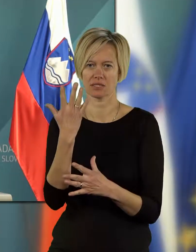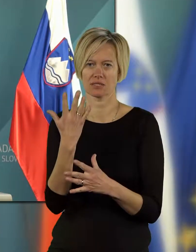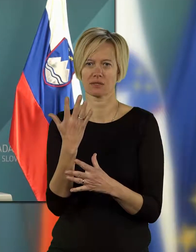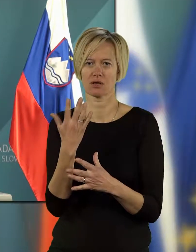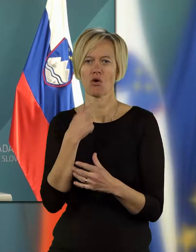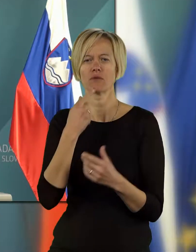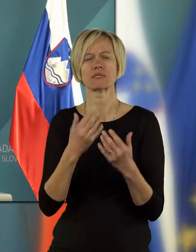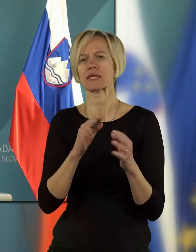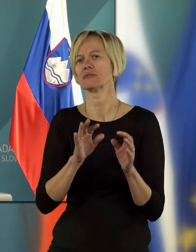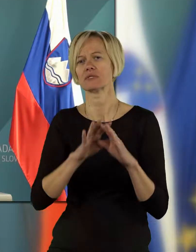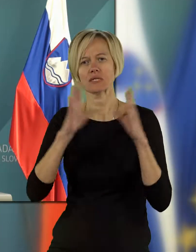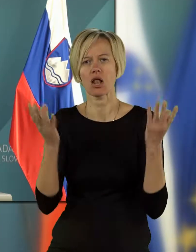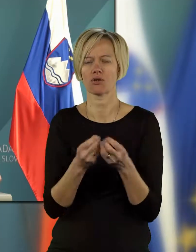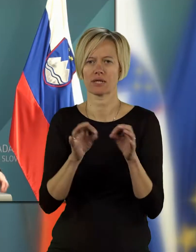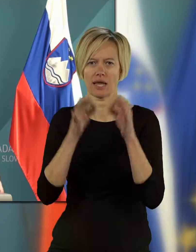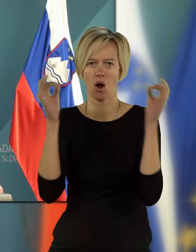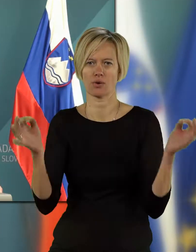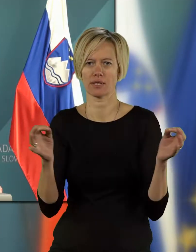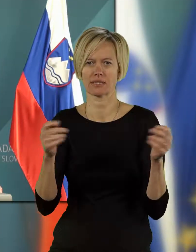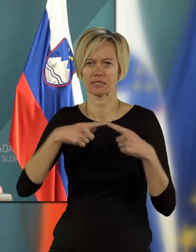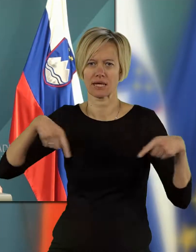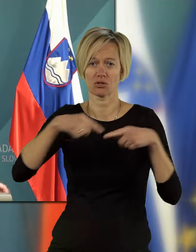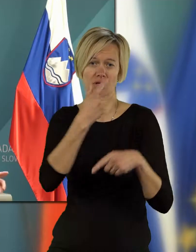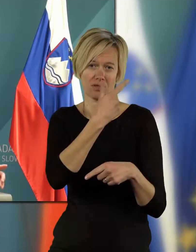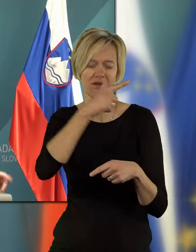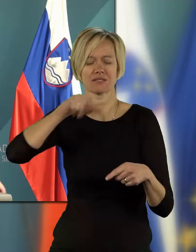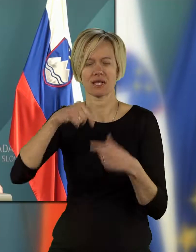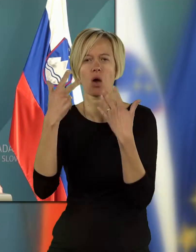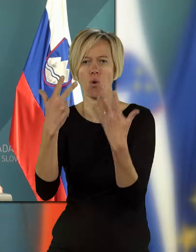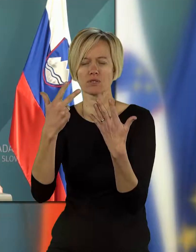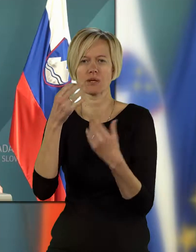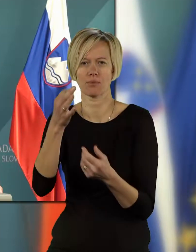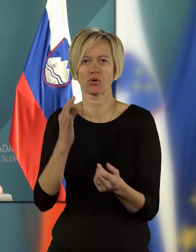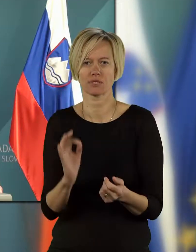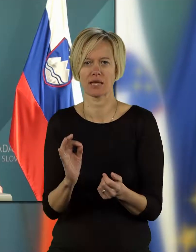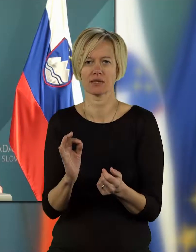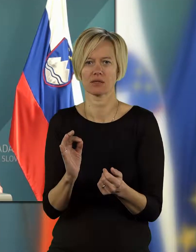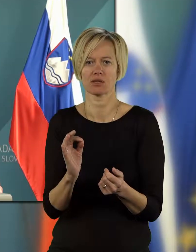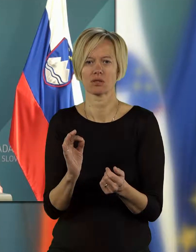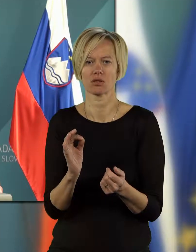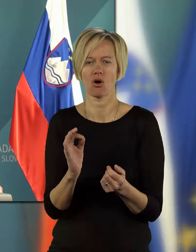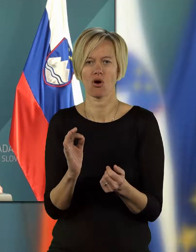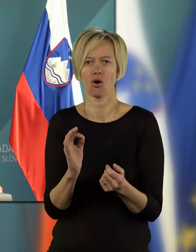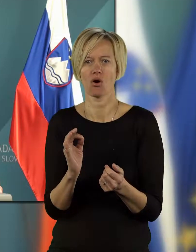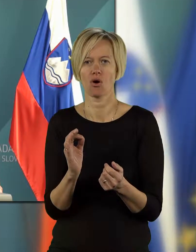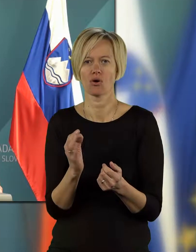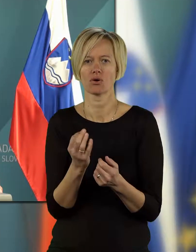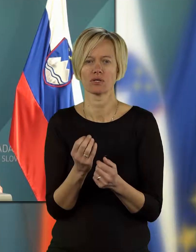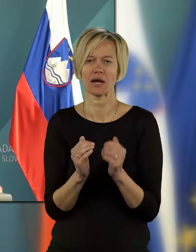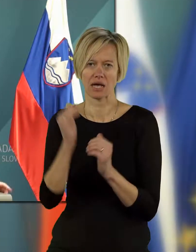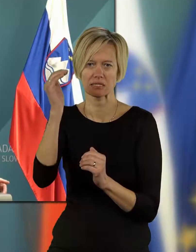celoten javni sektor, ne samo za državni proračun. 2,8% rast mase sredstev za stroške